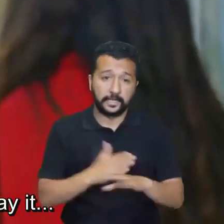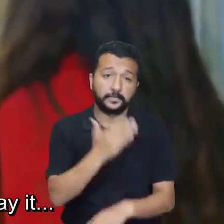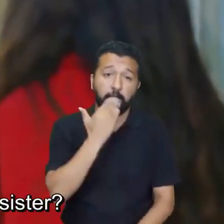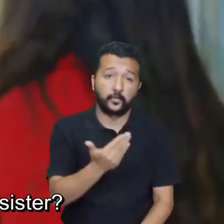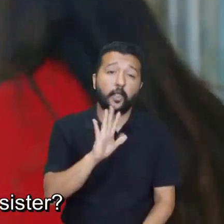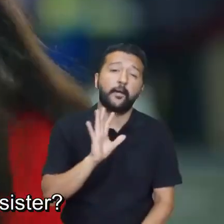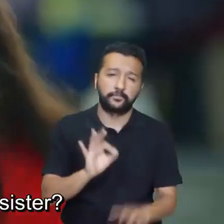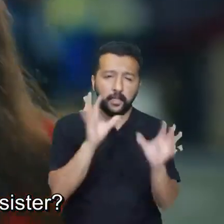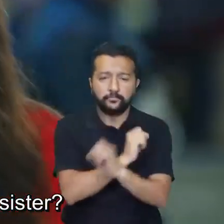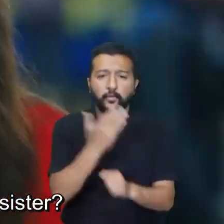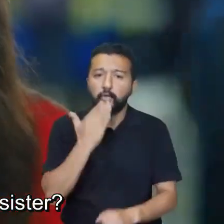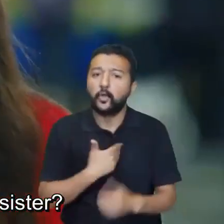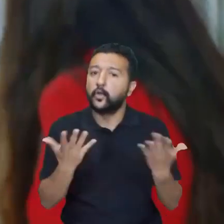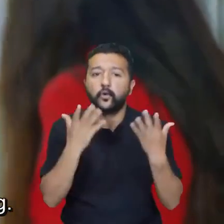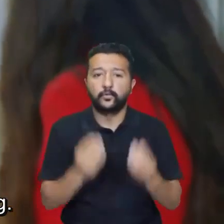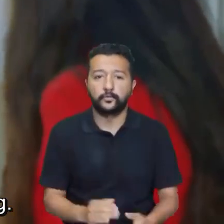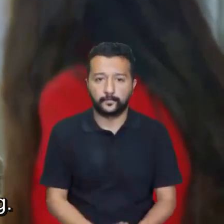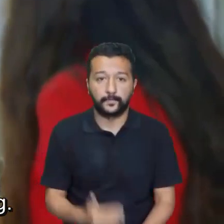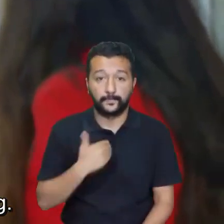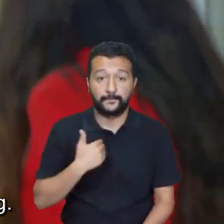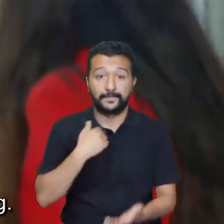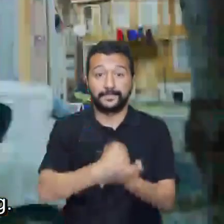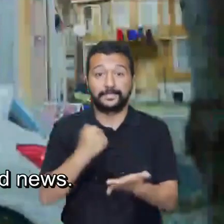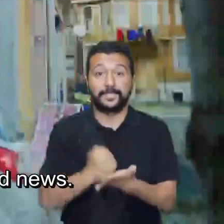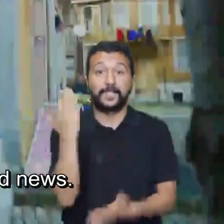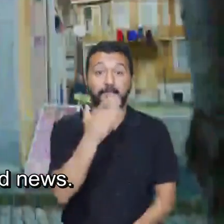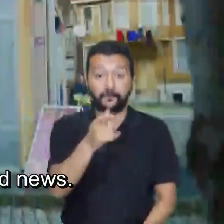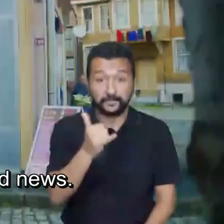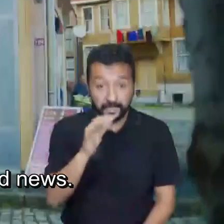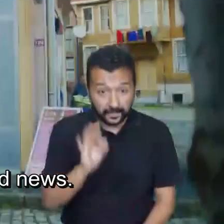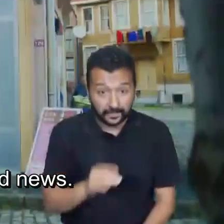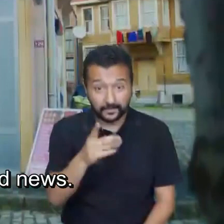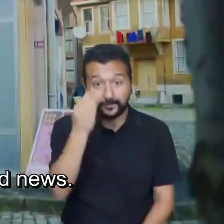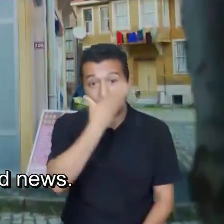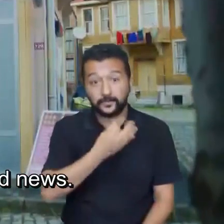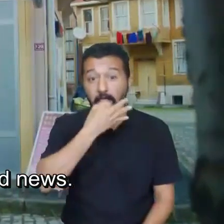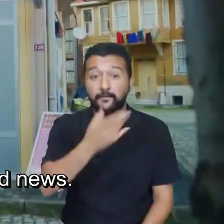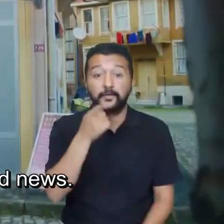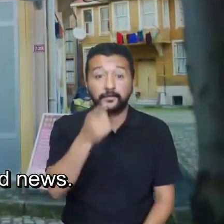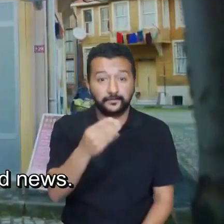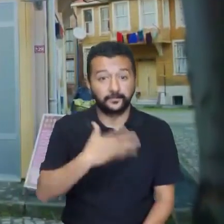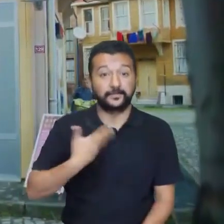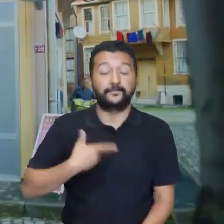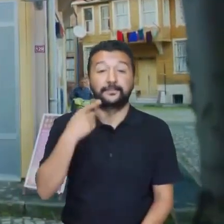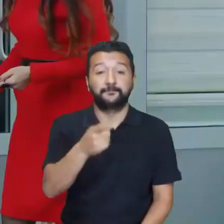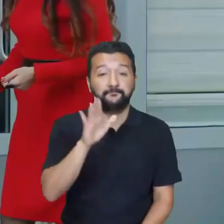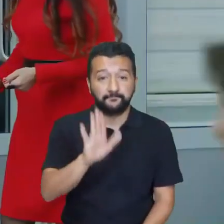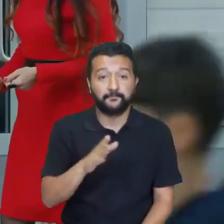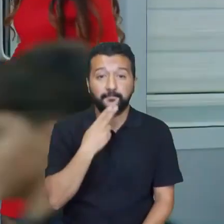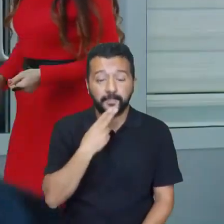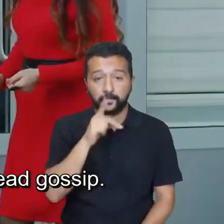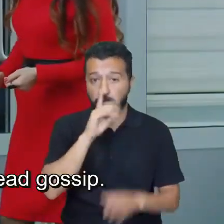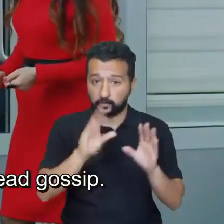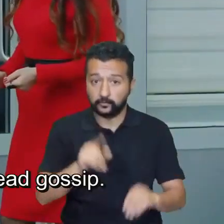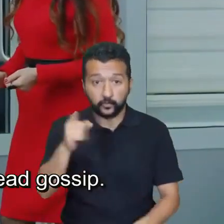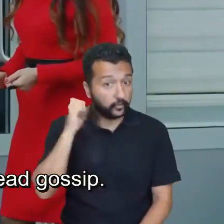gerçi söylemezsin de. Ay hayrola abla, ne oldu? Ben nikaha gidiyorum. Şaka. Çok güzel bir haber mi? Çok sevindim. Kız